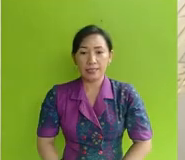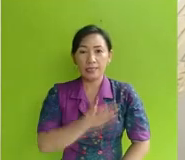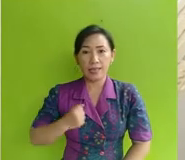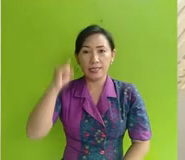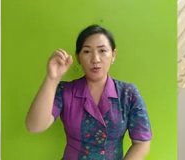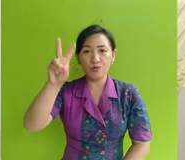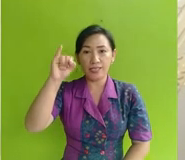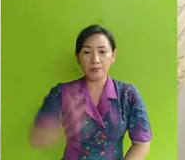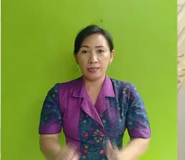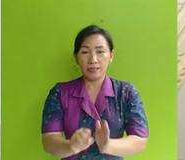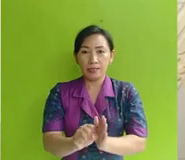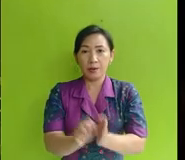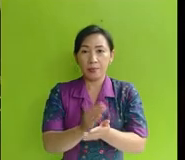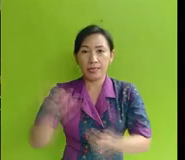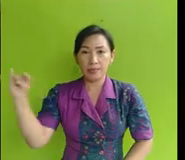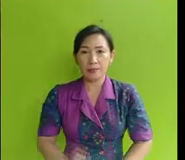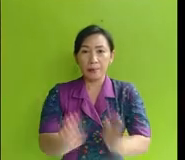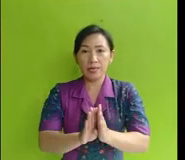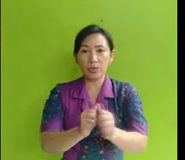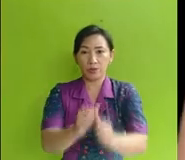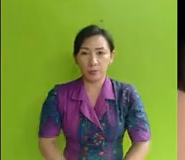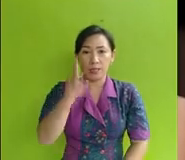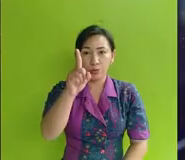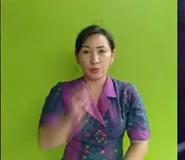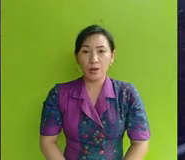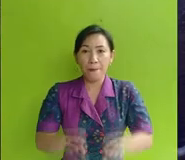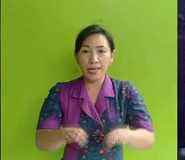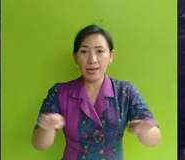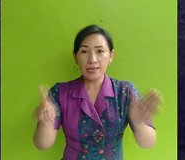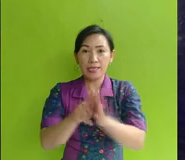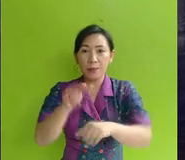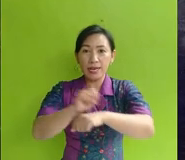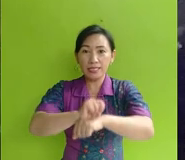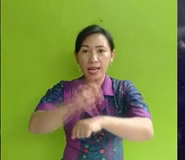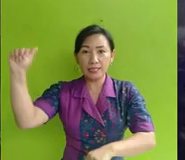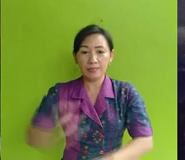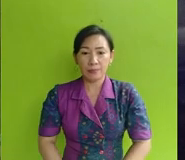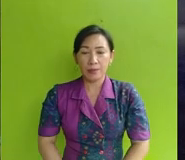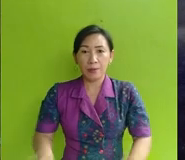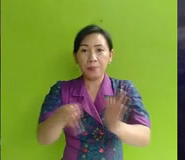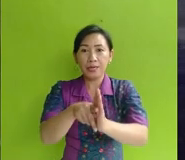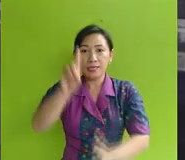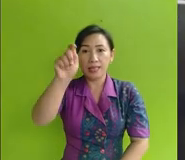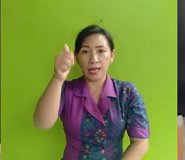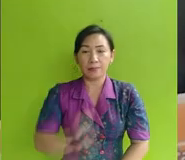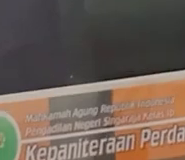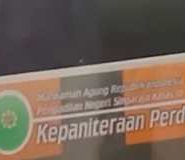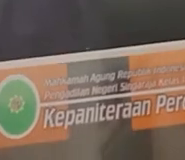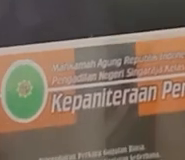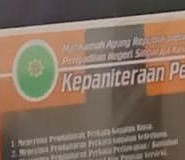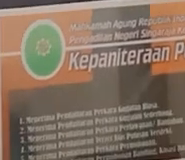meja layanan dan inovasi, antara lain 1. Meja Kepaniteraan Perdata,